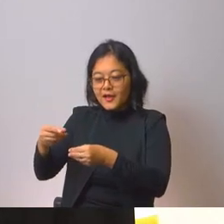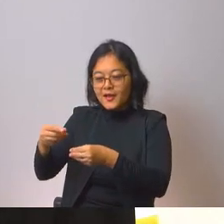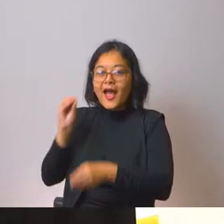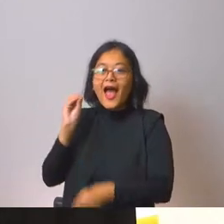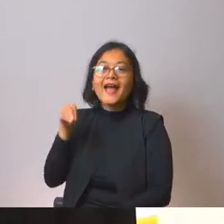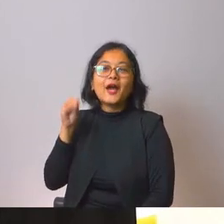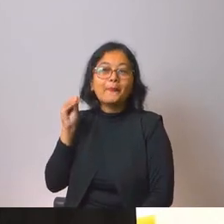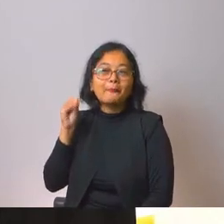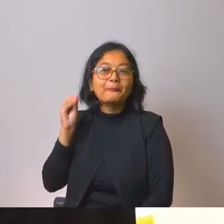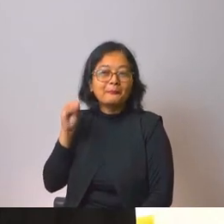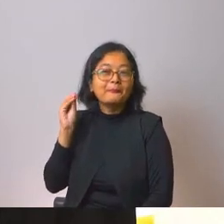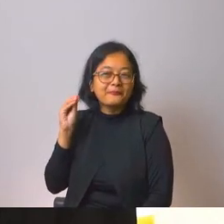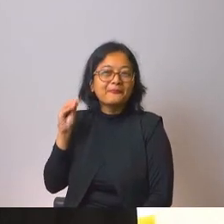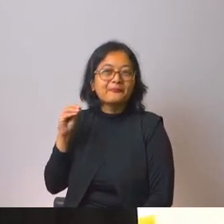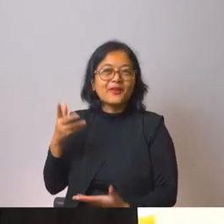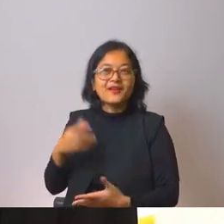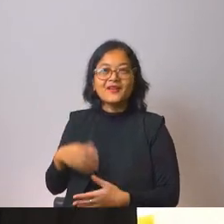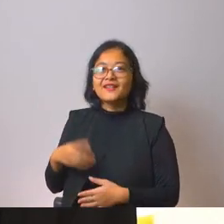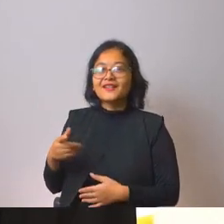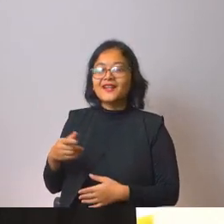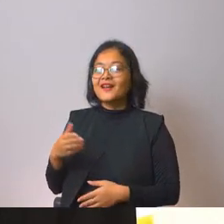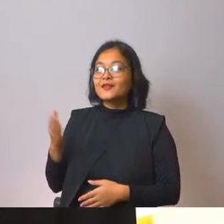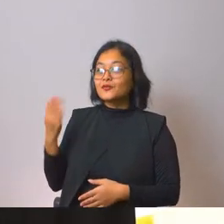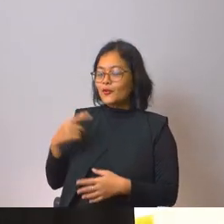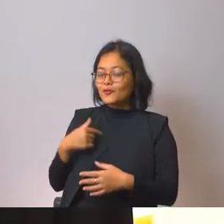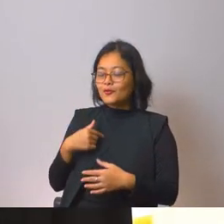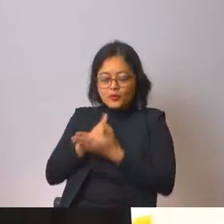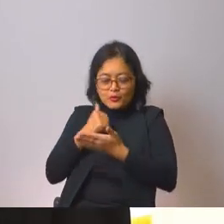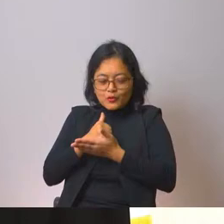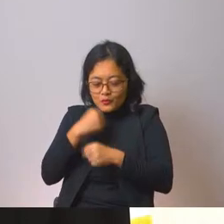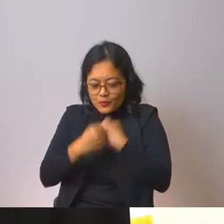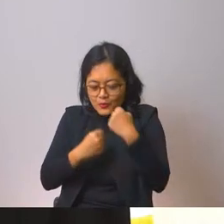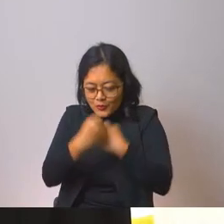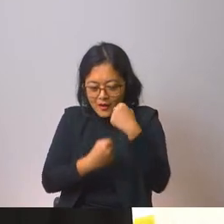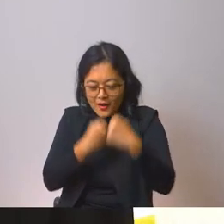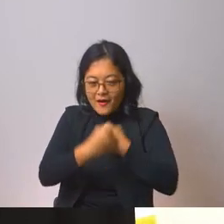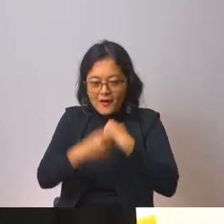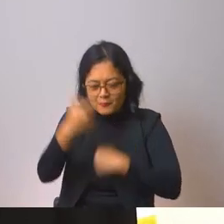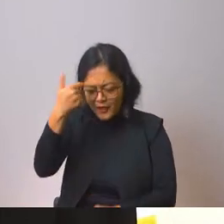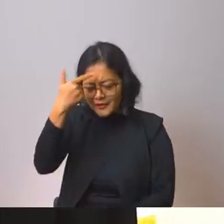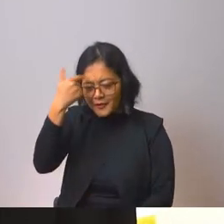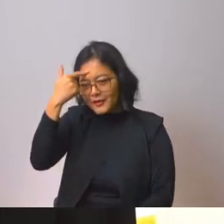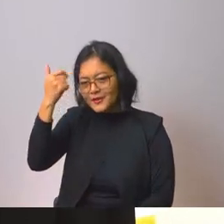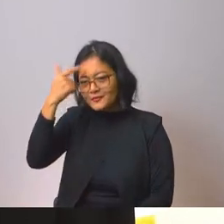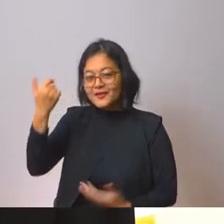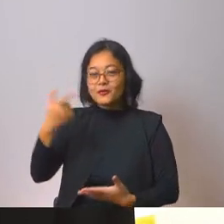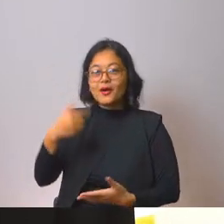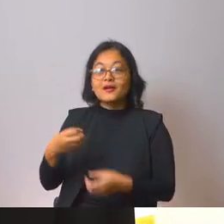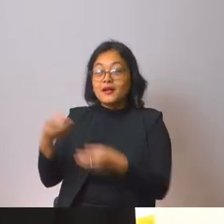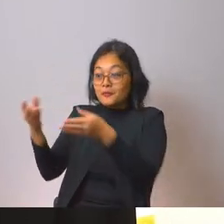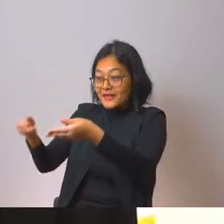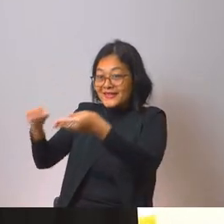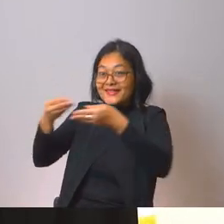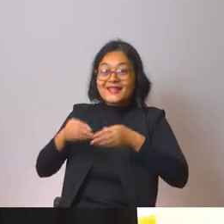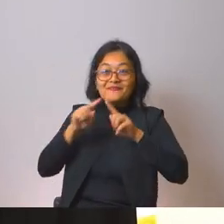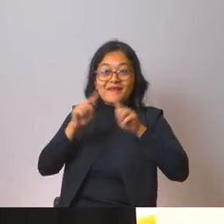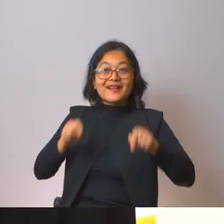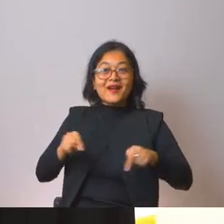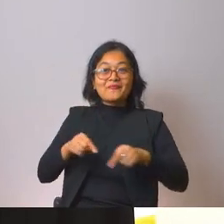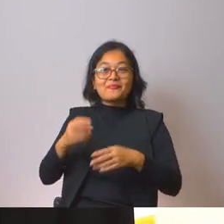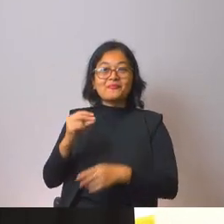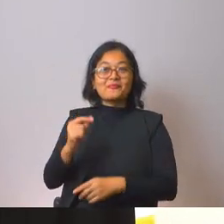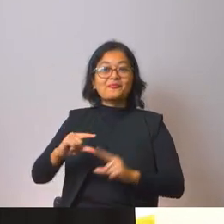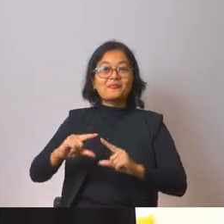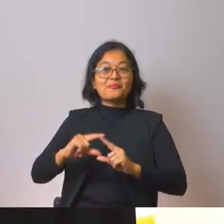setelah ranking 3, wah mepet gitu ya. Ternyata besoknya perayaan kan, bagian perayaan, oh ya oke ranking 3,